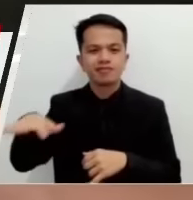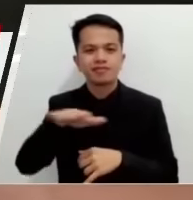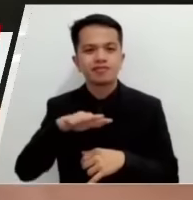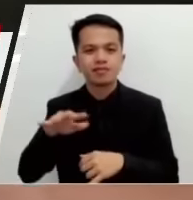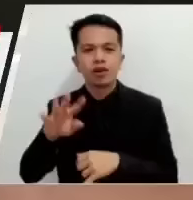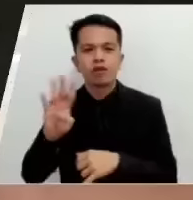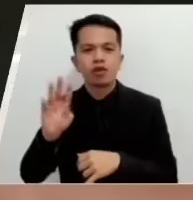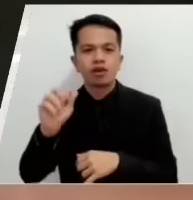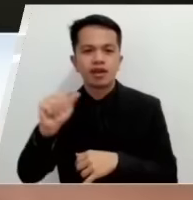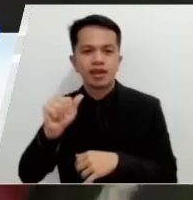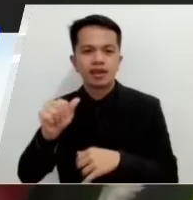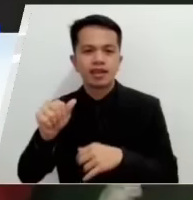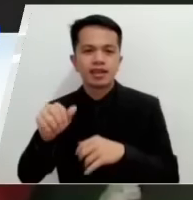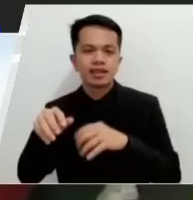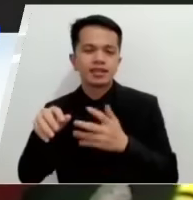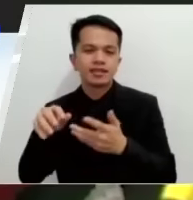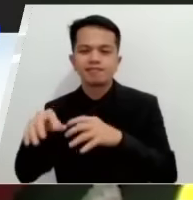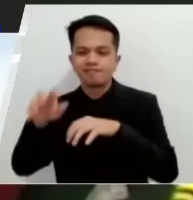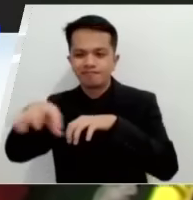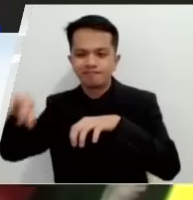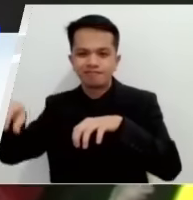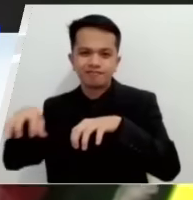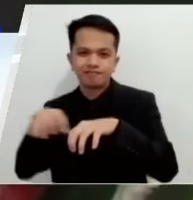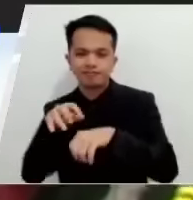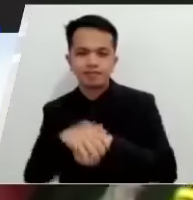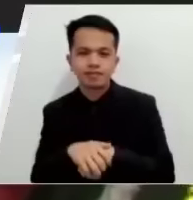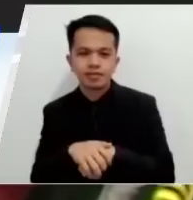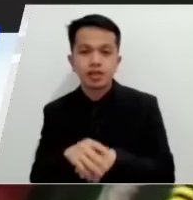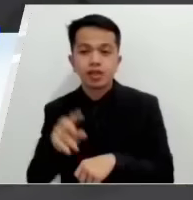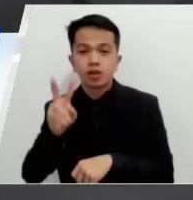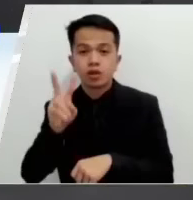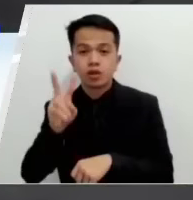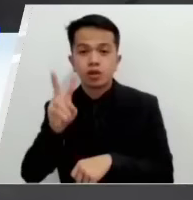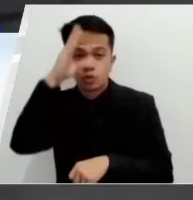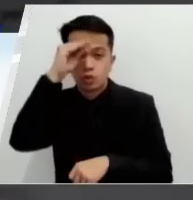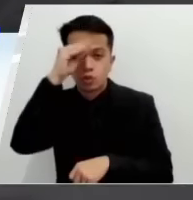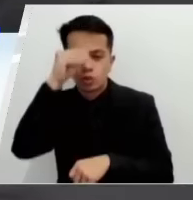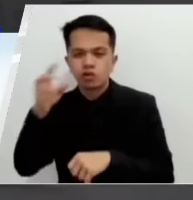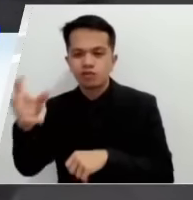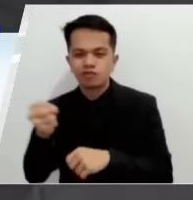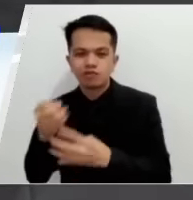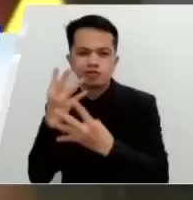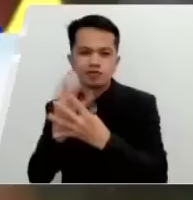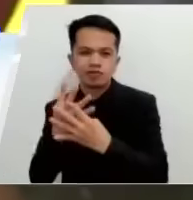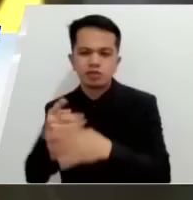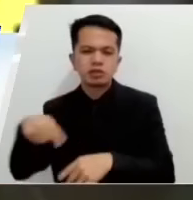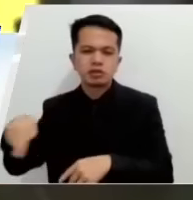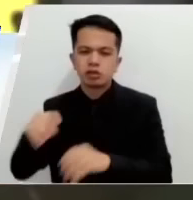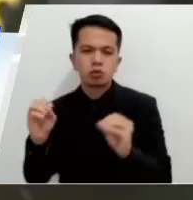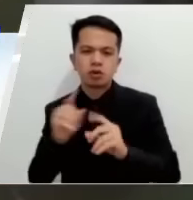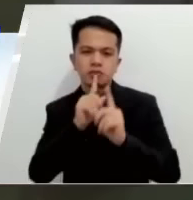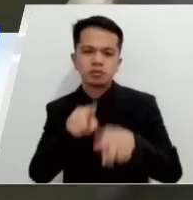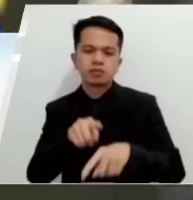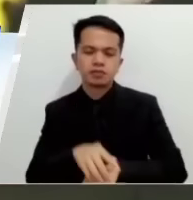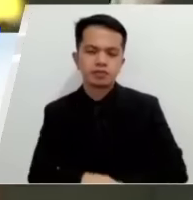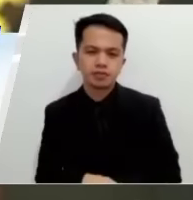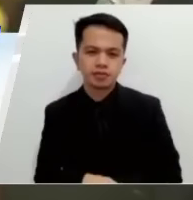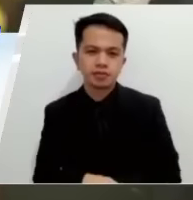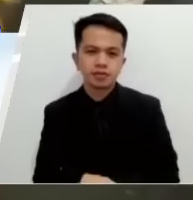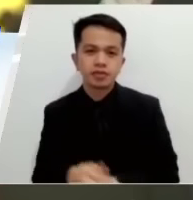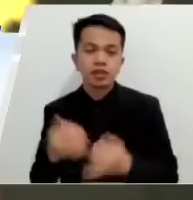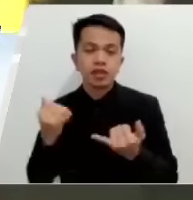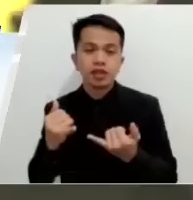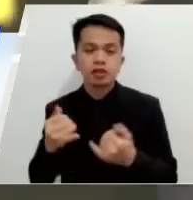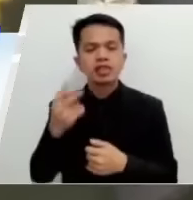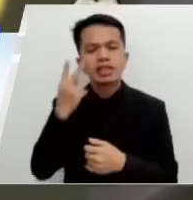cities nito ng Imus. Dalawang lalaki ang naaresto sa operasyon na tumanggi magbigay ng pahayag. Titignan daw ng PDEG kung may dati ng